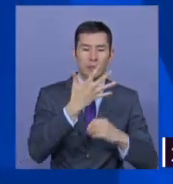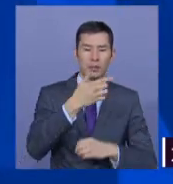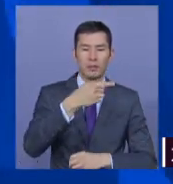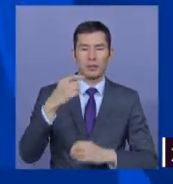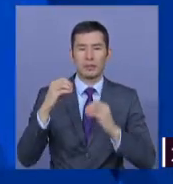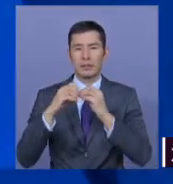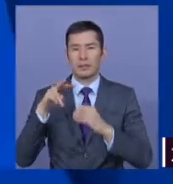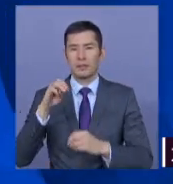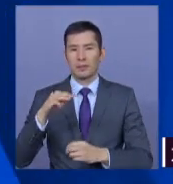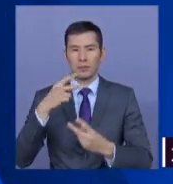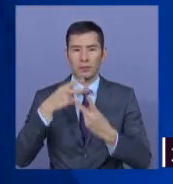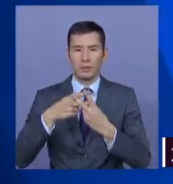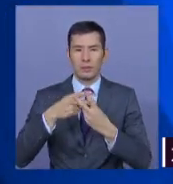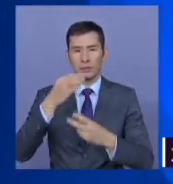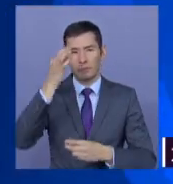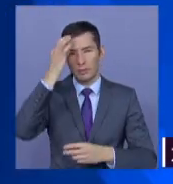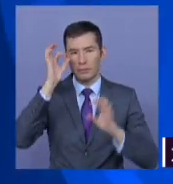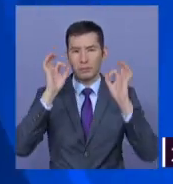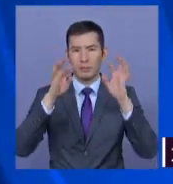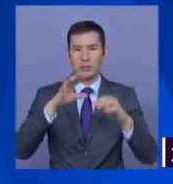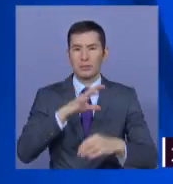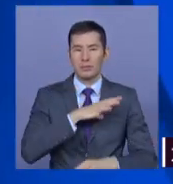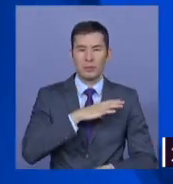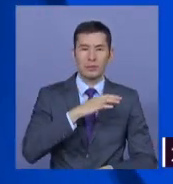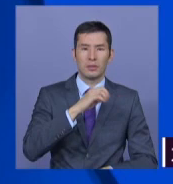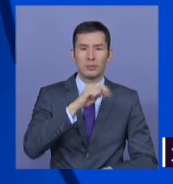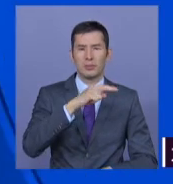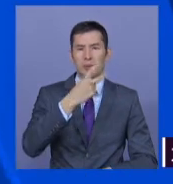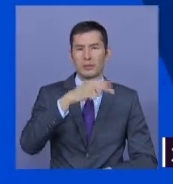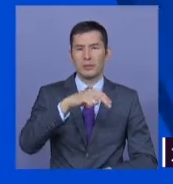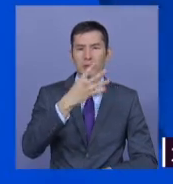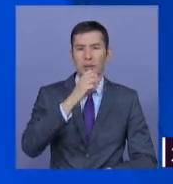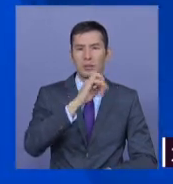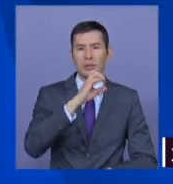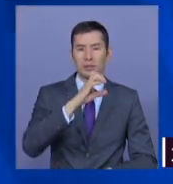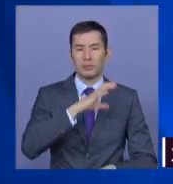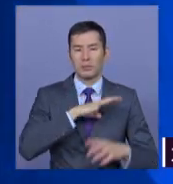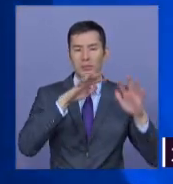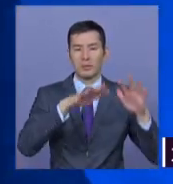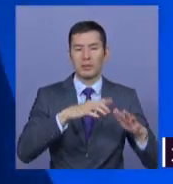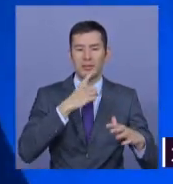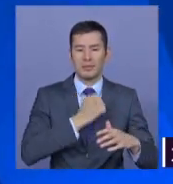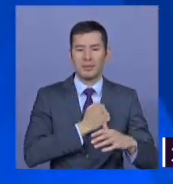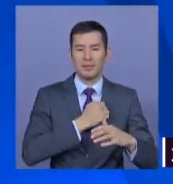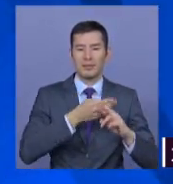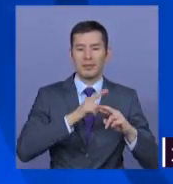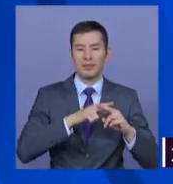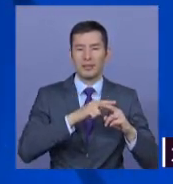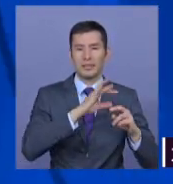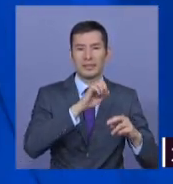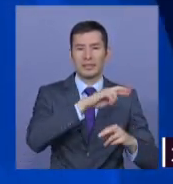бостандығынан айырылуы мүмкін. Естеріңізге салайық, маусымның 24 күні Арыс қаласындағы әскери қоймада жарылыс болып, қала